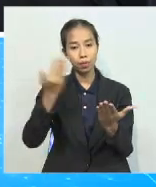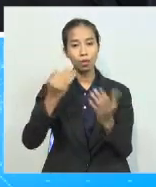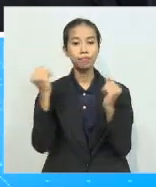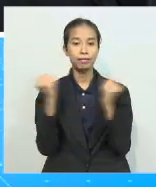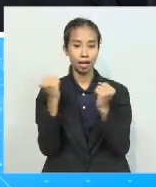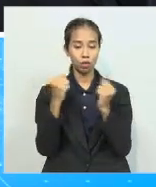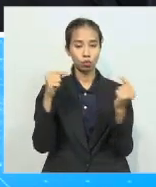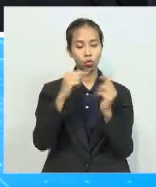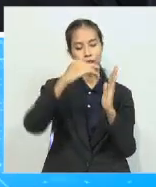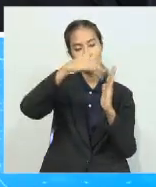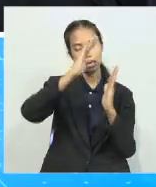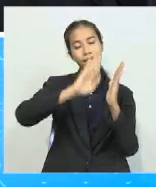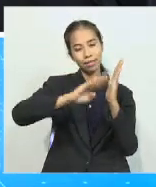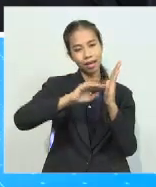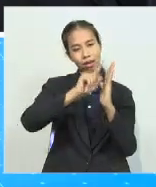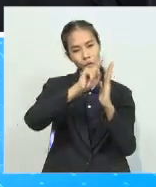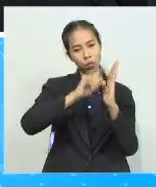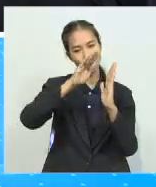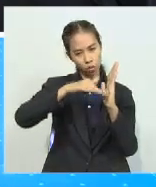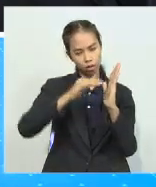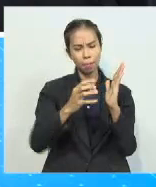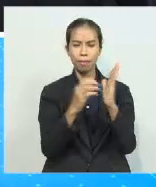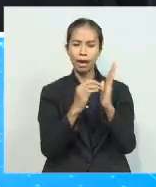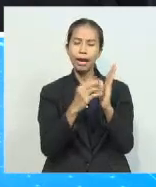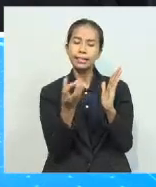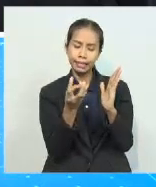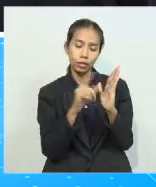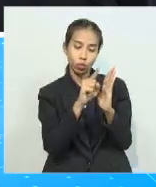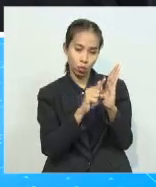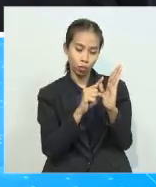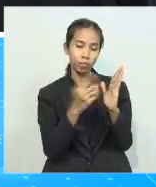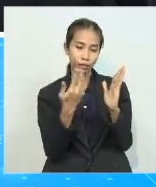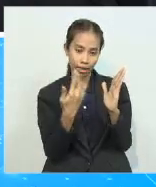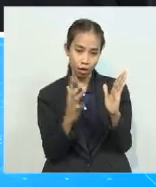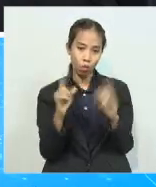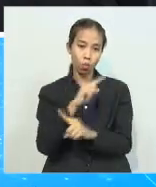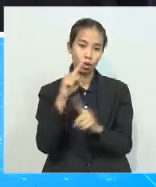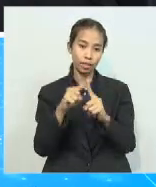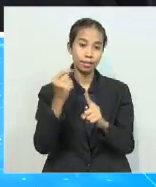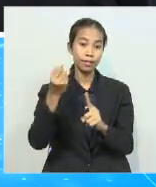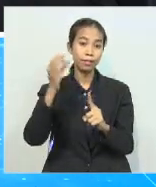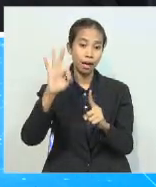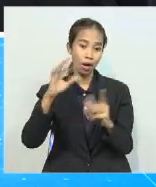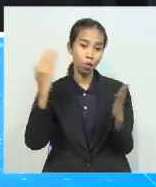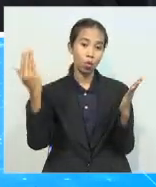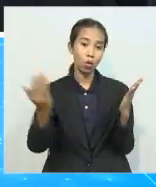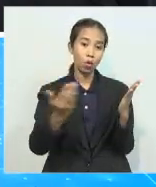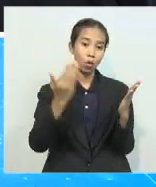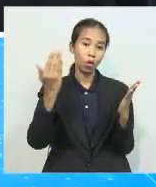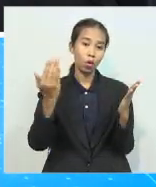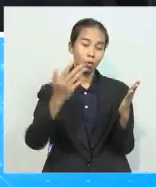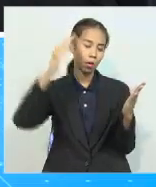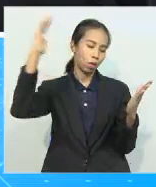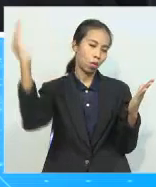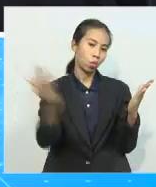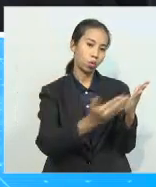ทางอีสานทางเหนือภาคกลางบางส่วนก็ลงด้วยแต่พอ19เนี่ยมันเริ่มหยุดเนื่องจากว่าระลอกแรกมันล